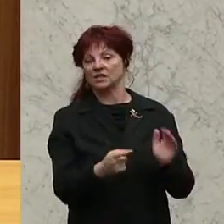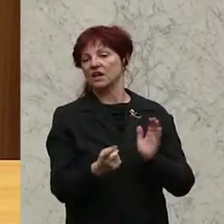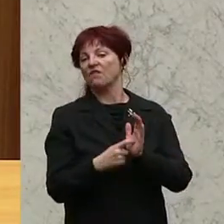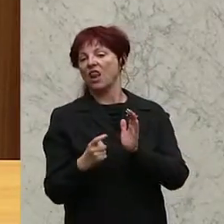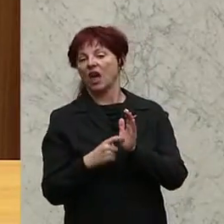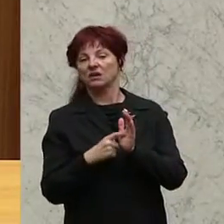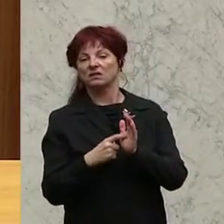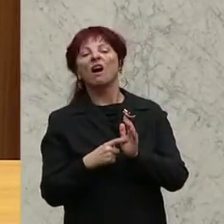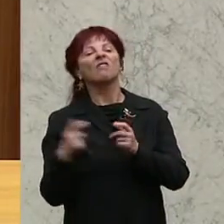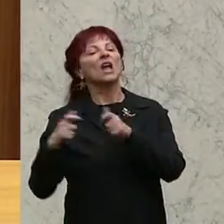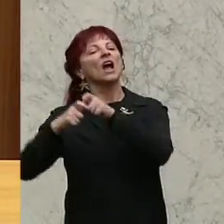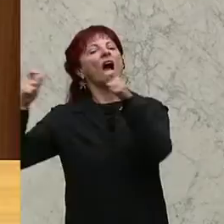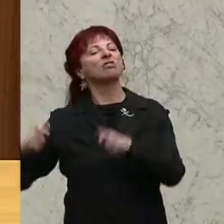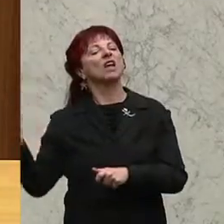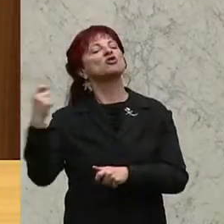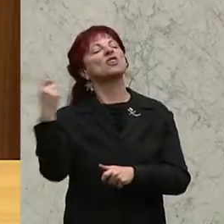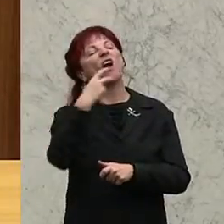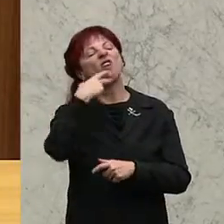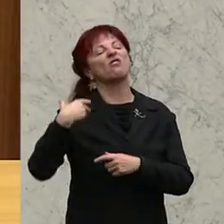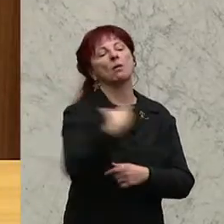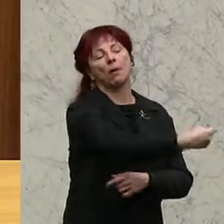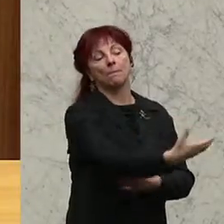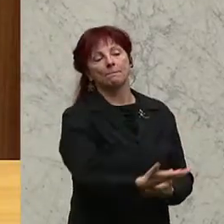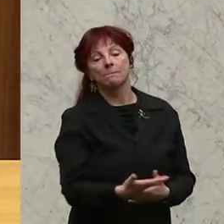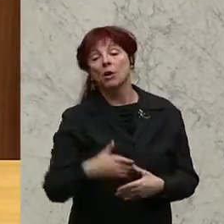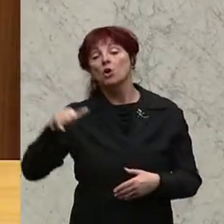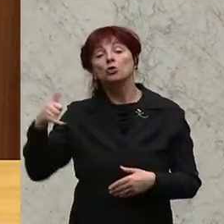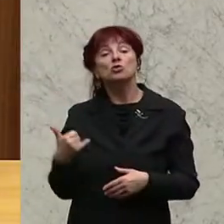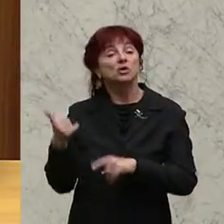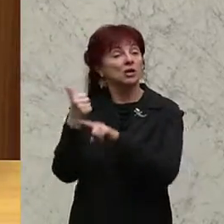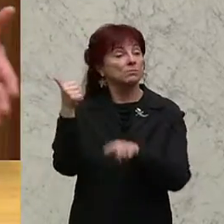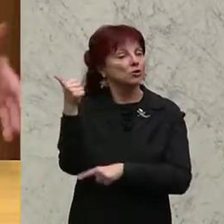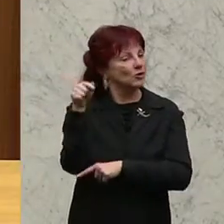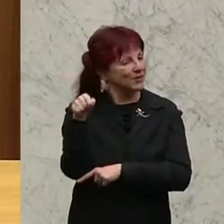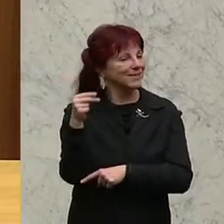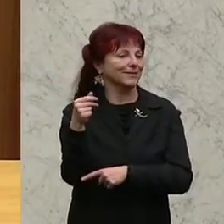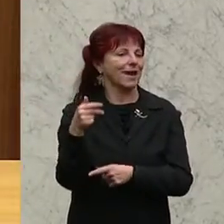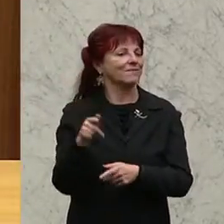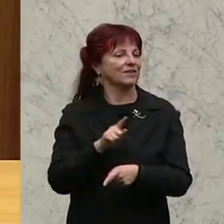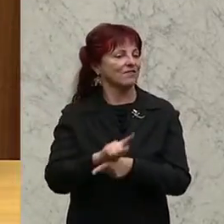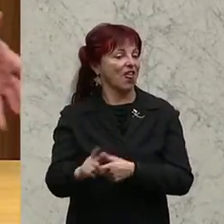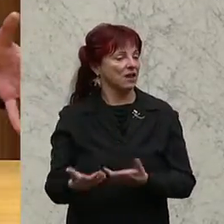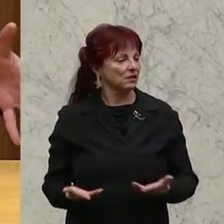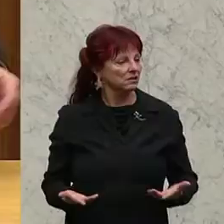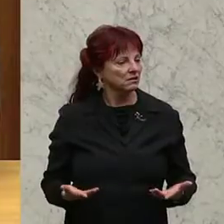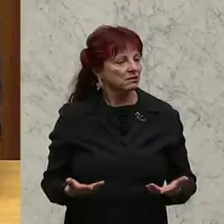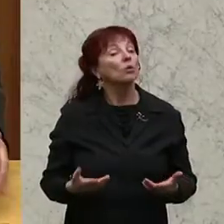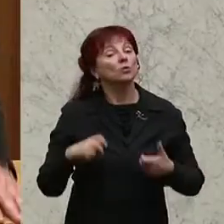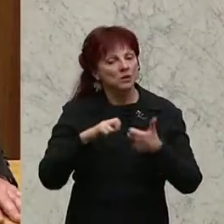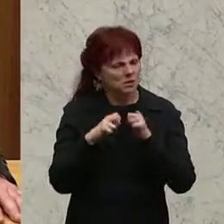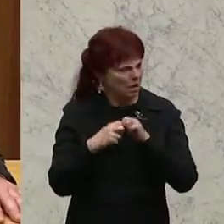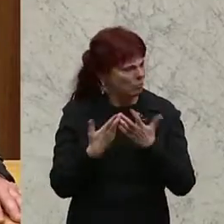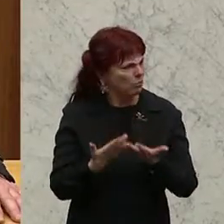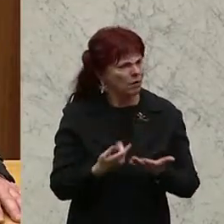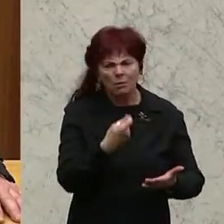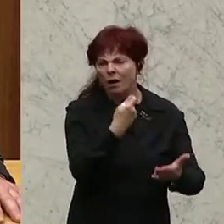Kartellstrafen sichert. Das heißt, dieses Geld fehlt am Ende wieder dem Justizbudget. Und das ist natürlich problematisch, wenn man hergeht und Gebühren